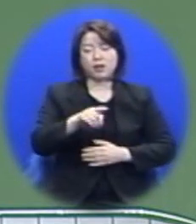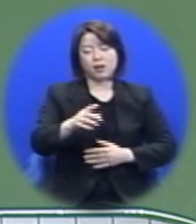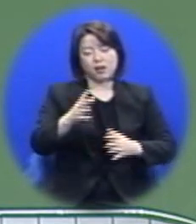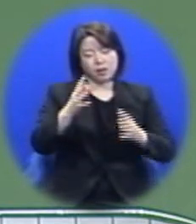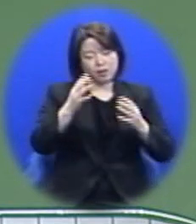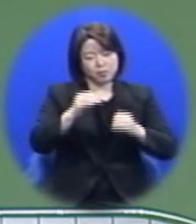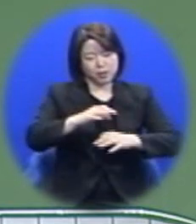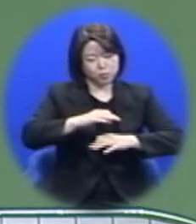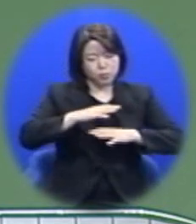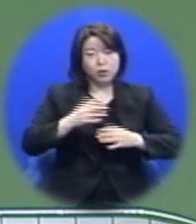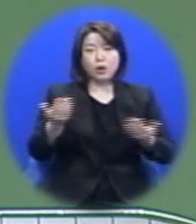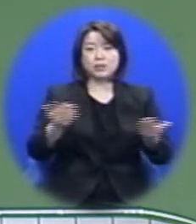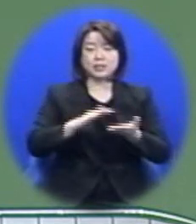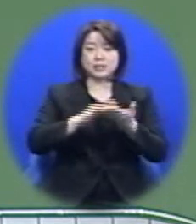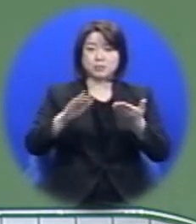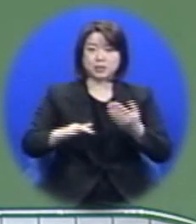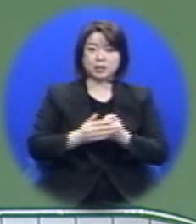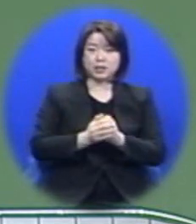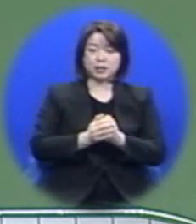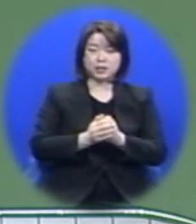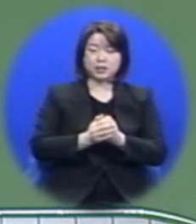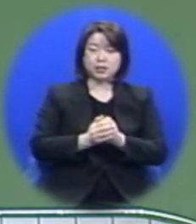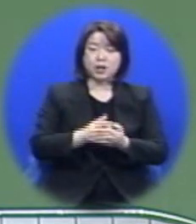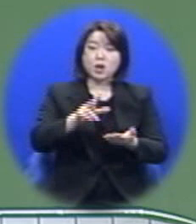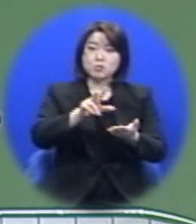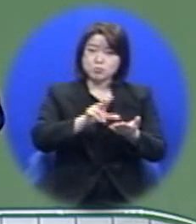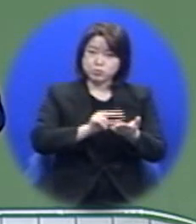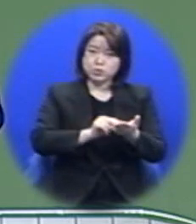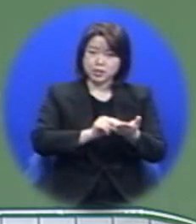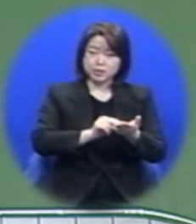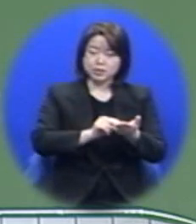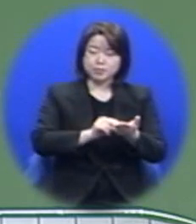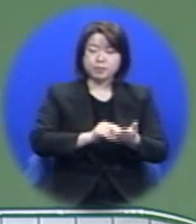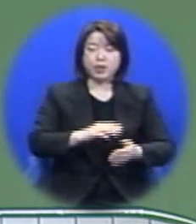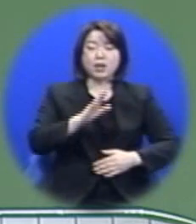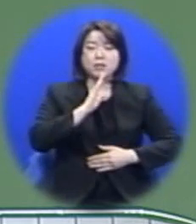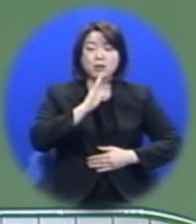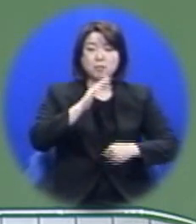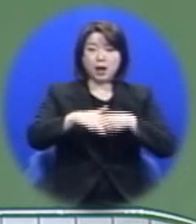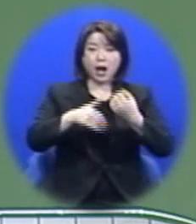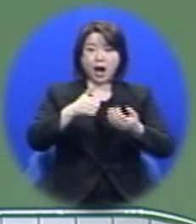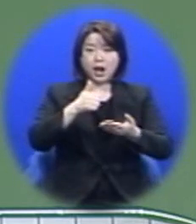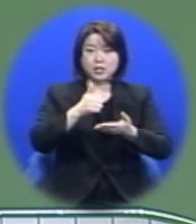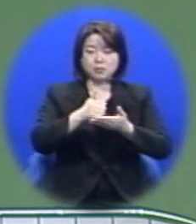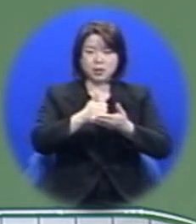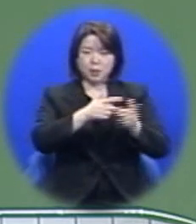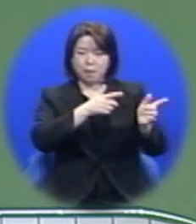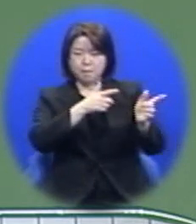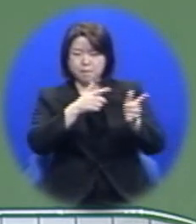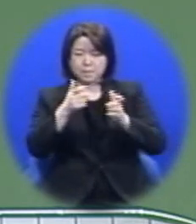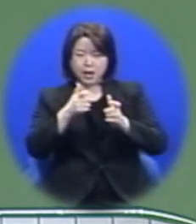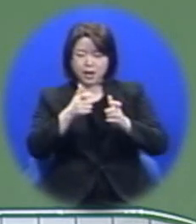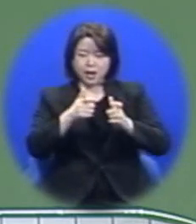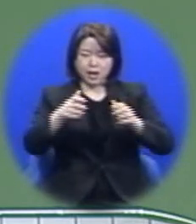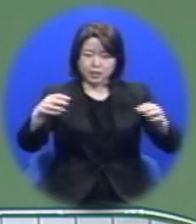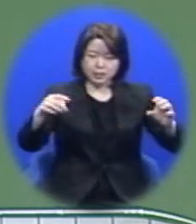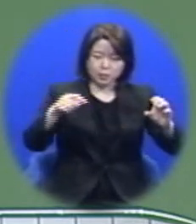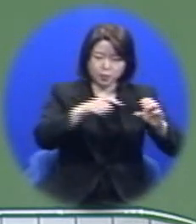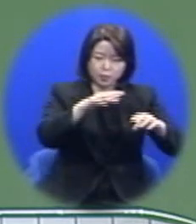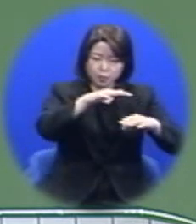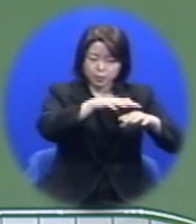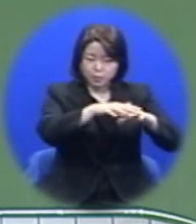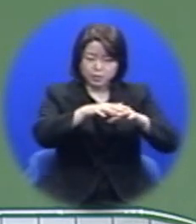일입니까? 그런데 문제는 정말 하나님은 우리를 사냥꾼의 덫에서 빼내주시고 죽을 병에서